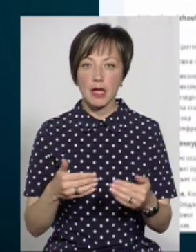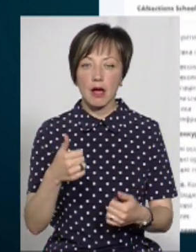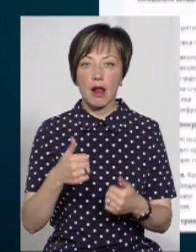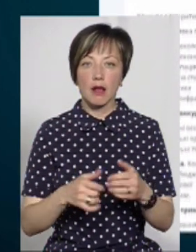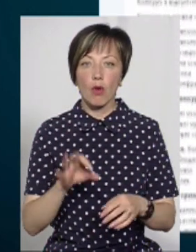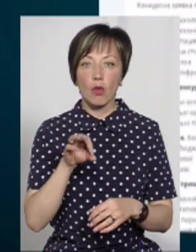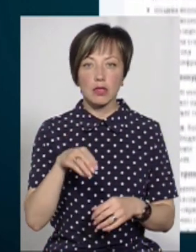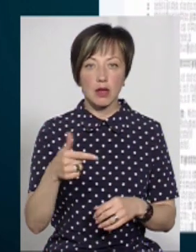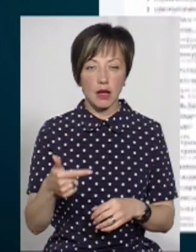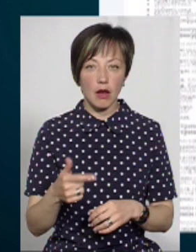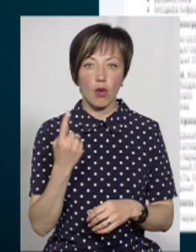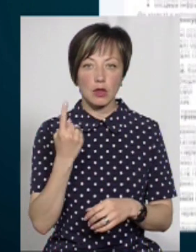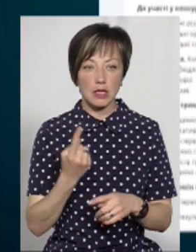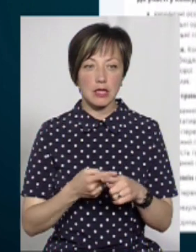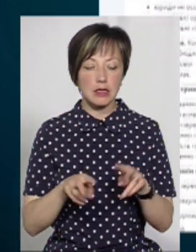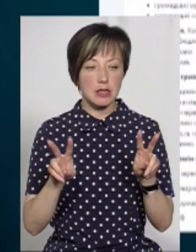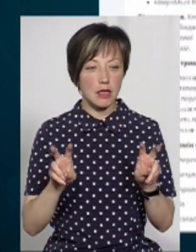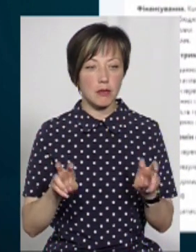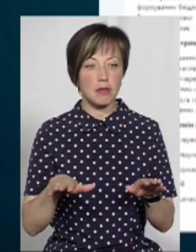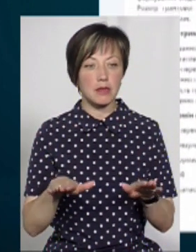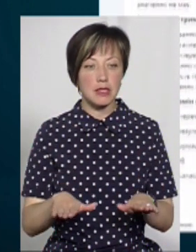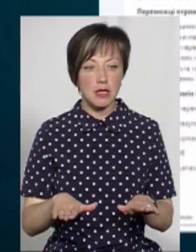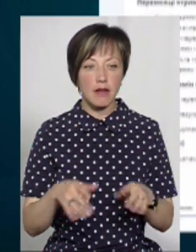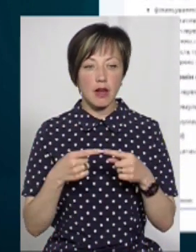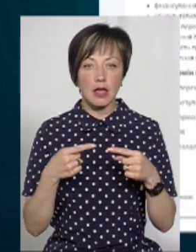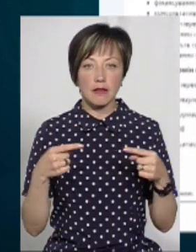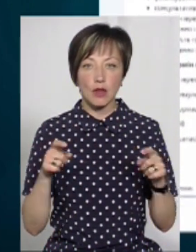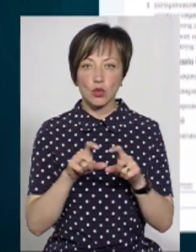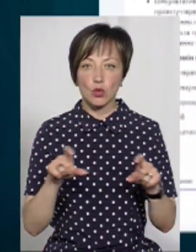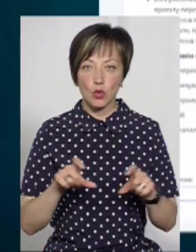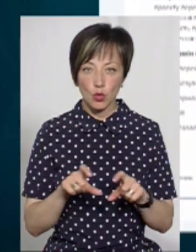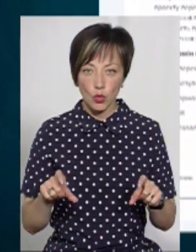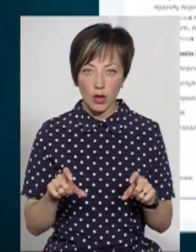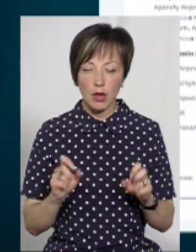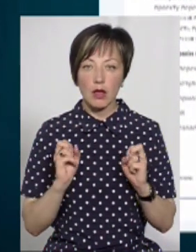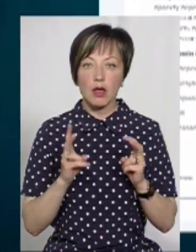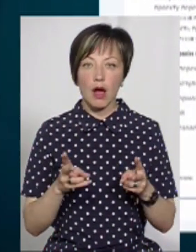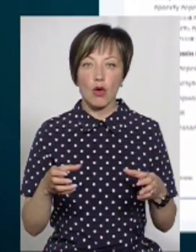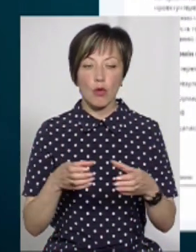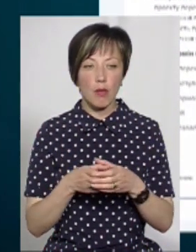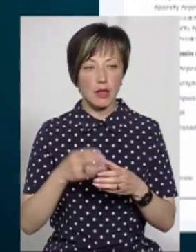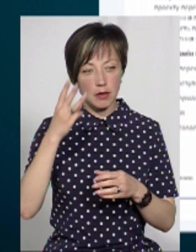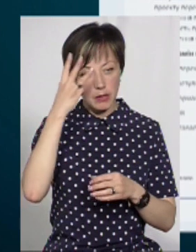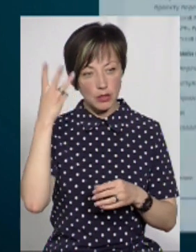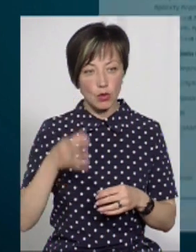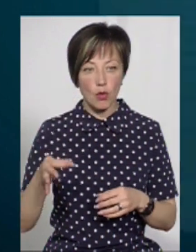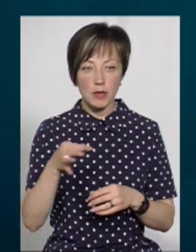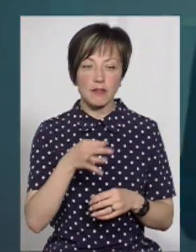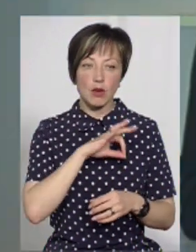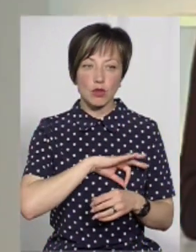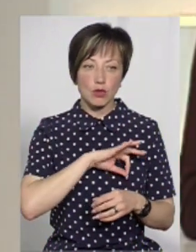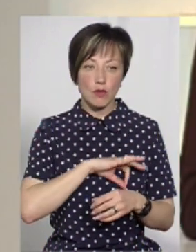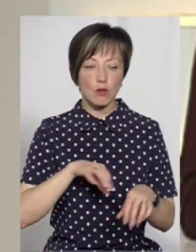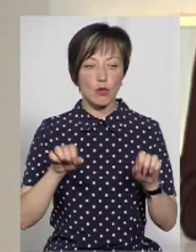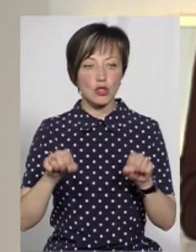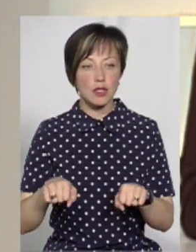грантів для ОТГ. Одна із тем – це місцева інфраструктура. Як громади Хмельницької області